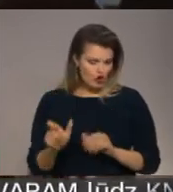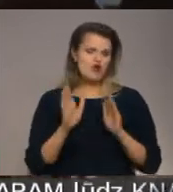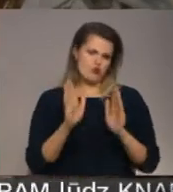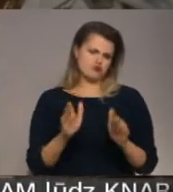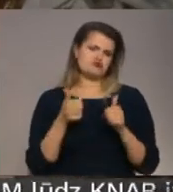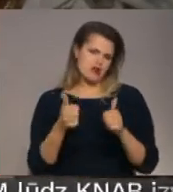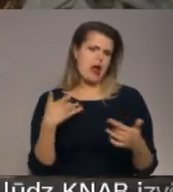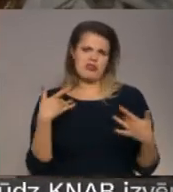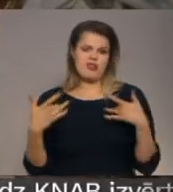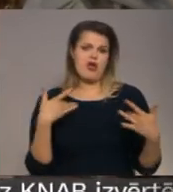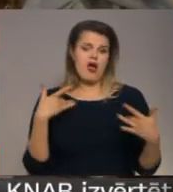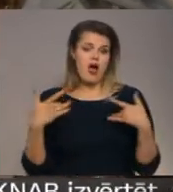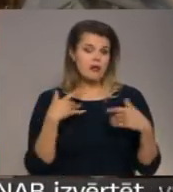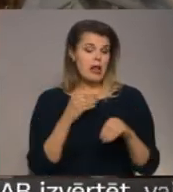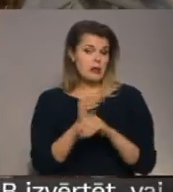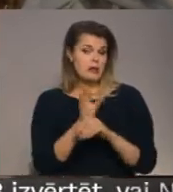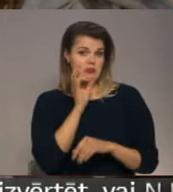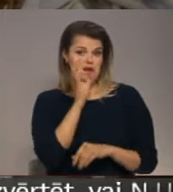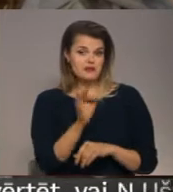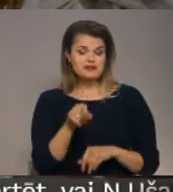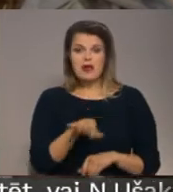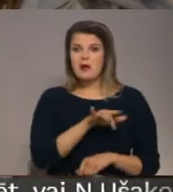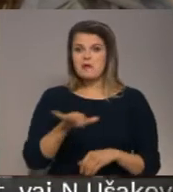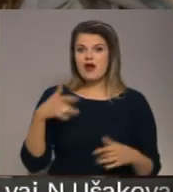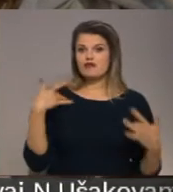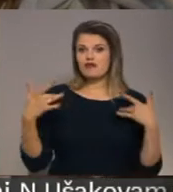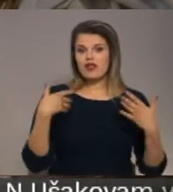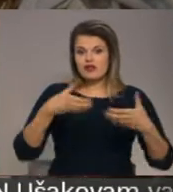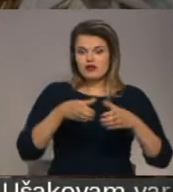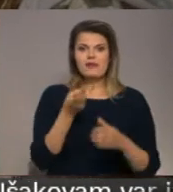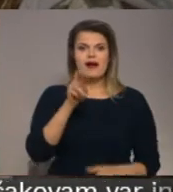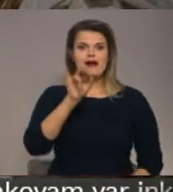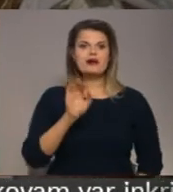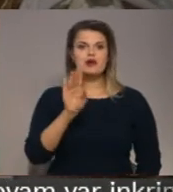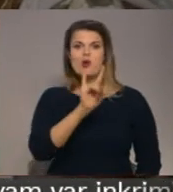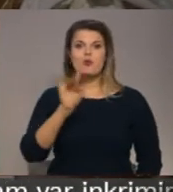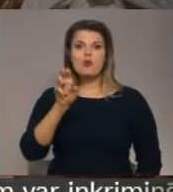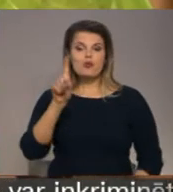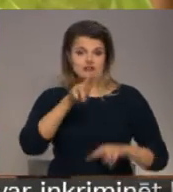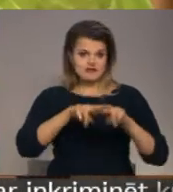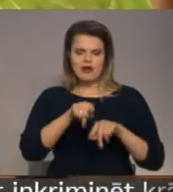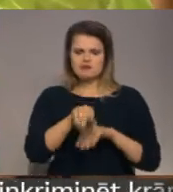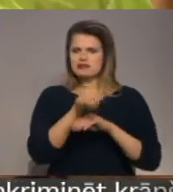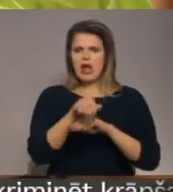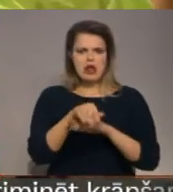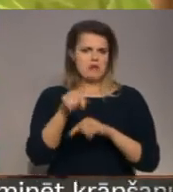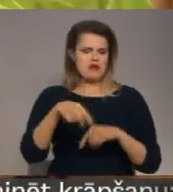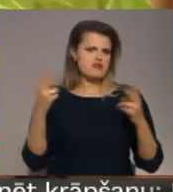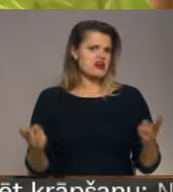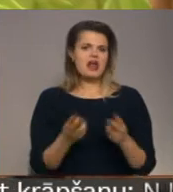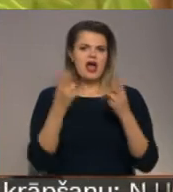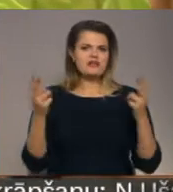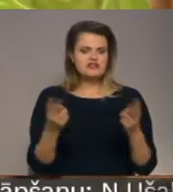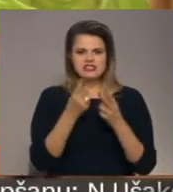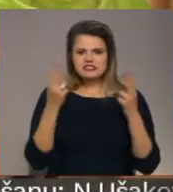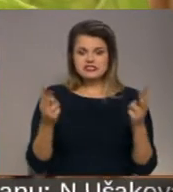teātris. Jāpiebilst, ka Krimūnās bērnu teātra kolektīvs ir saglabājies un festivāla tradīcija turpinās, neraugoties uz to,